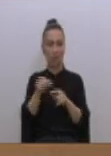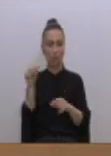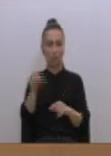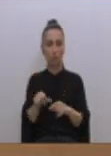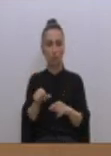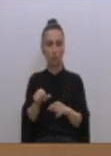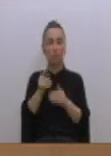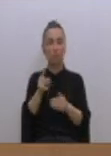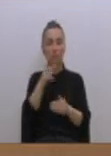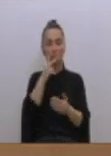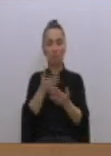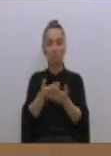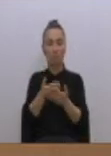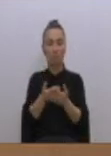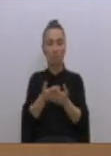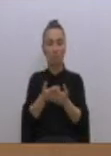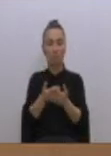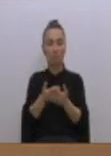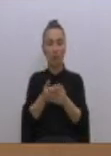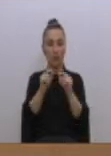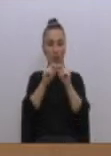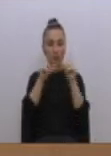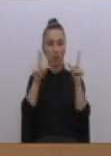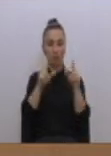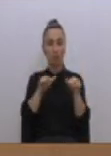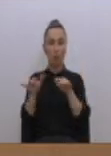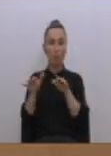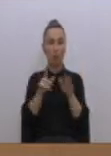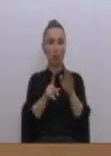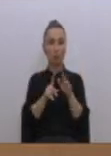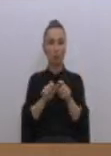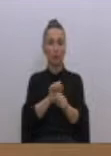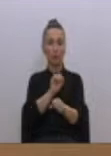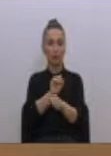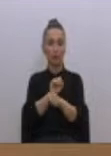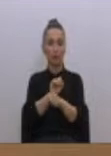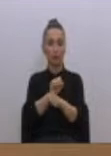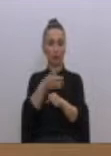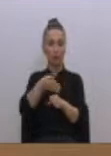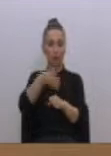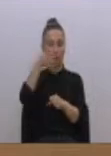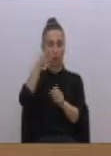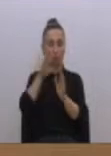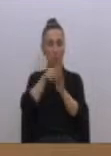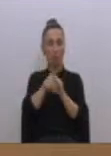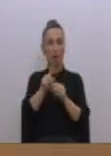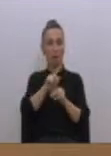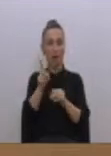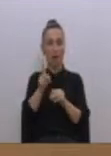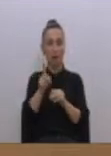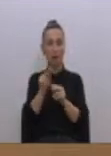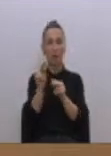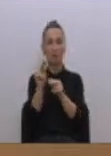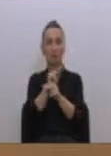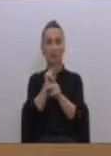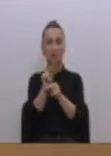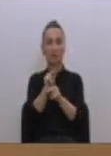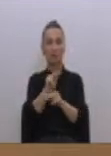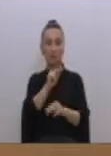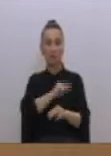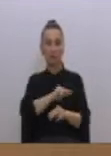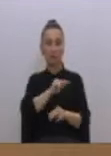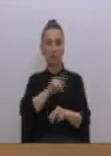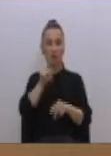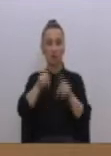მაგრამ საინტერესოა თქვენი სასკოლო პროცესი წდება კონკრეტულ შენობაში, მაგრამ სარეაბილიტაციო სამუშაოები